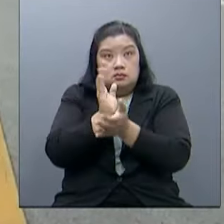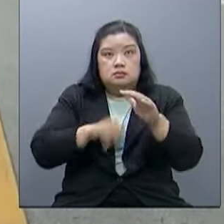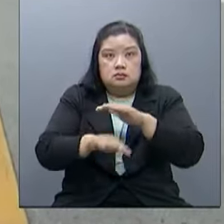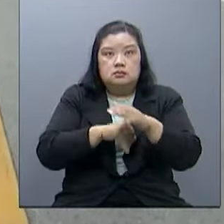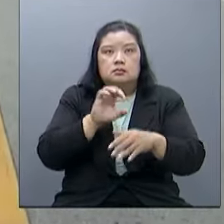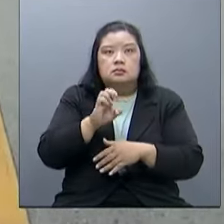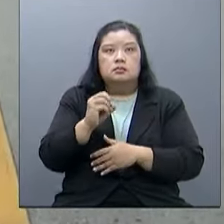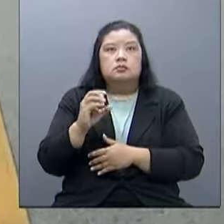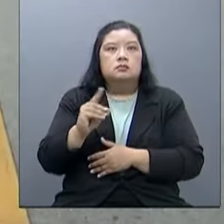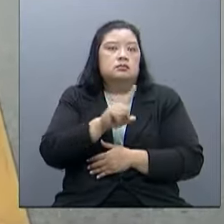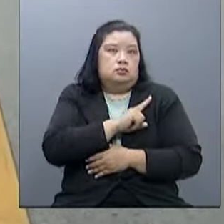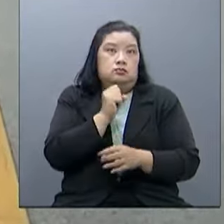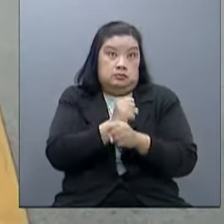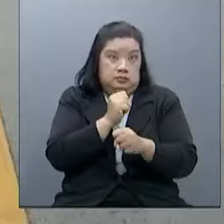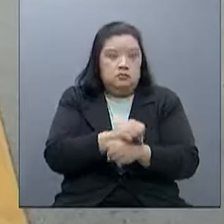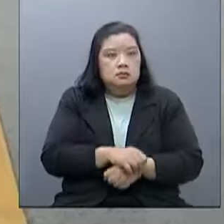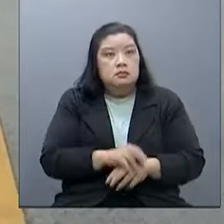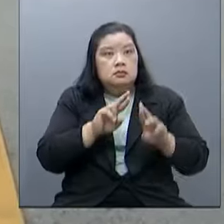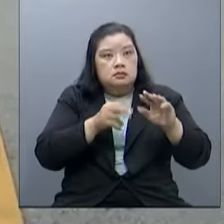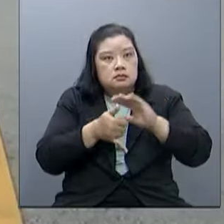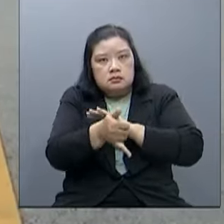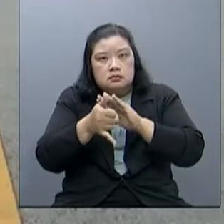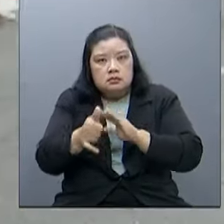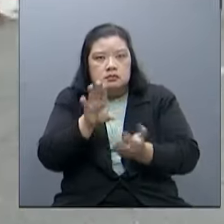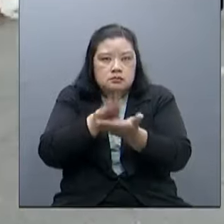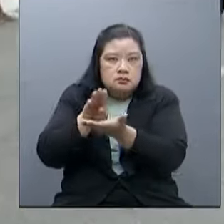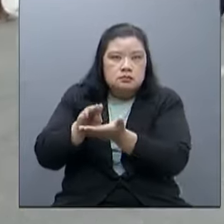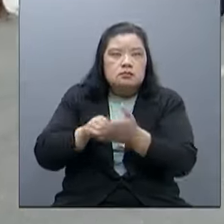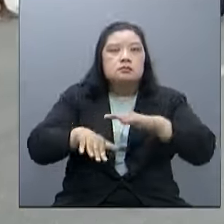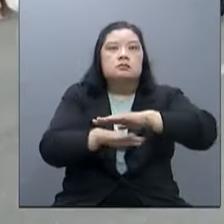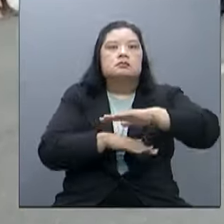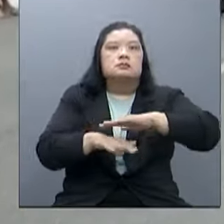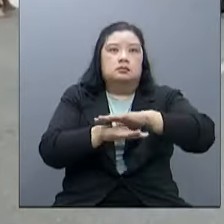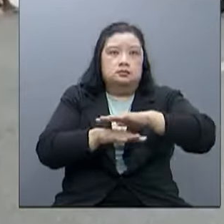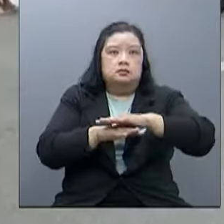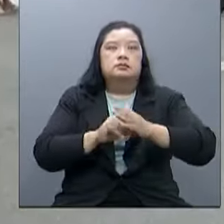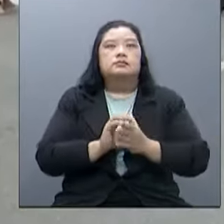รวจสอบในพื้นที่เกิดเหตุและเก็บวัตถุพยานทั้งสองแห่งค่ะ